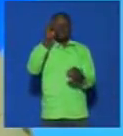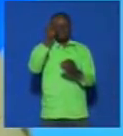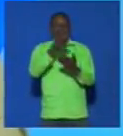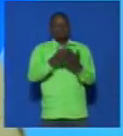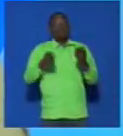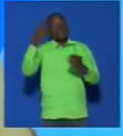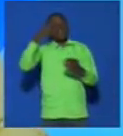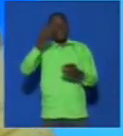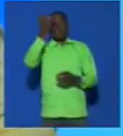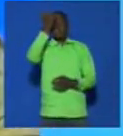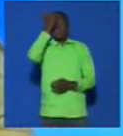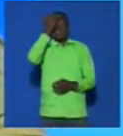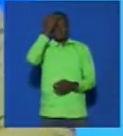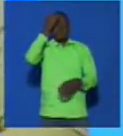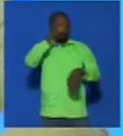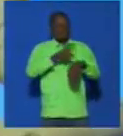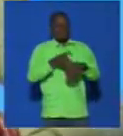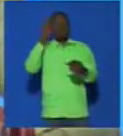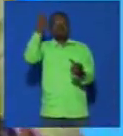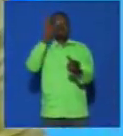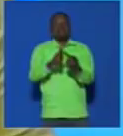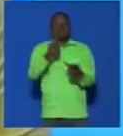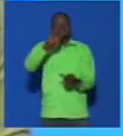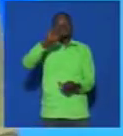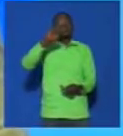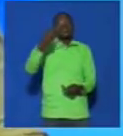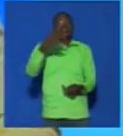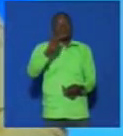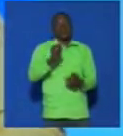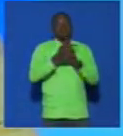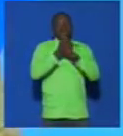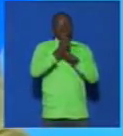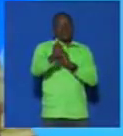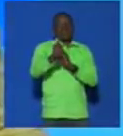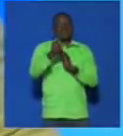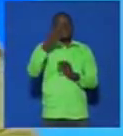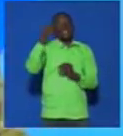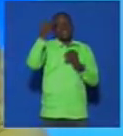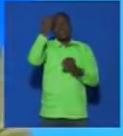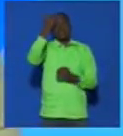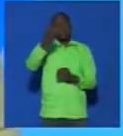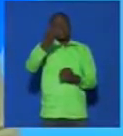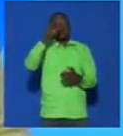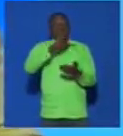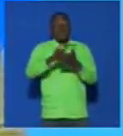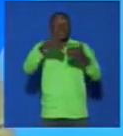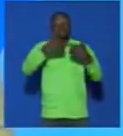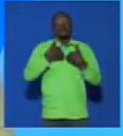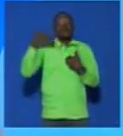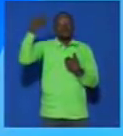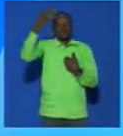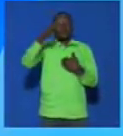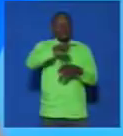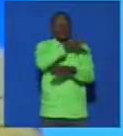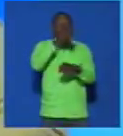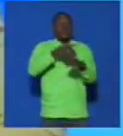savoir qu'il a perdu ta position de l'angola à francis tant qu'on est qualifié imaginez vous la déferlante qui leur syndicat ce sont des